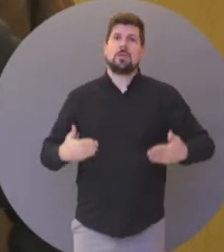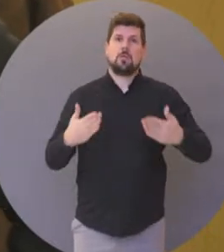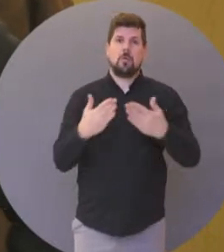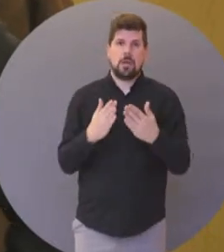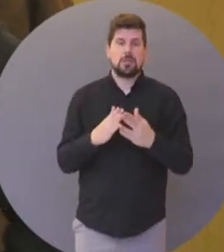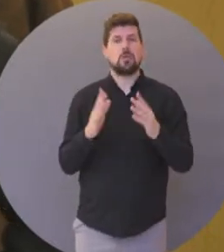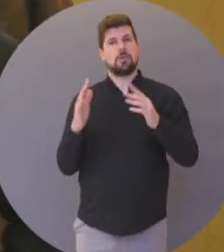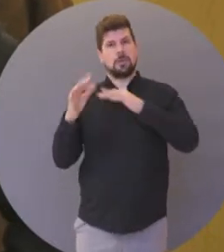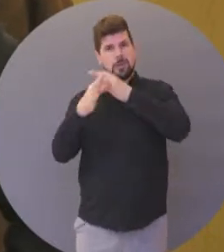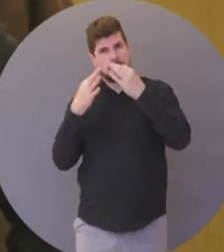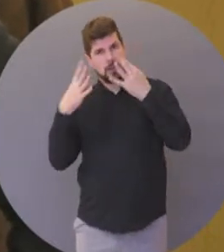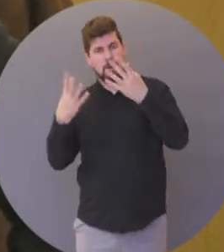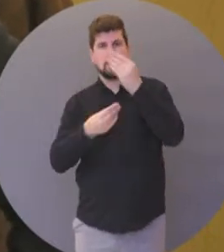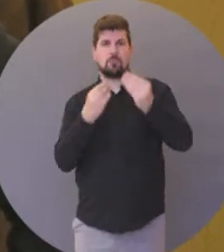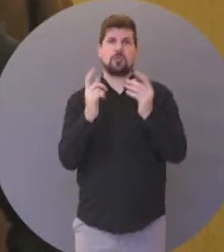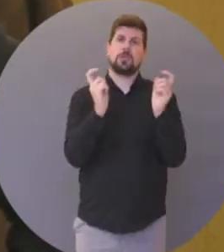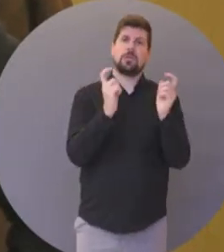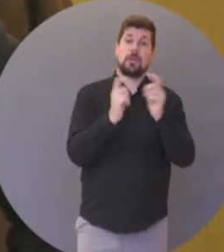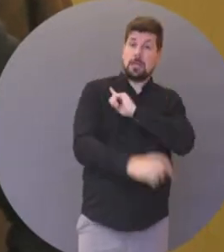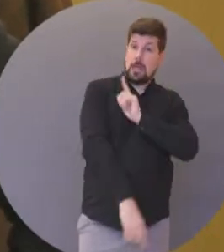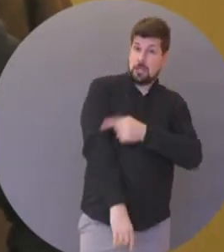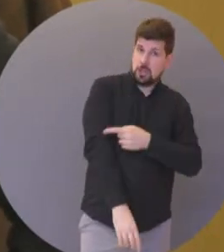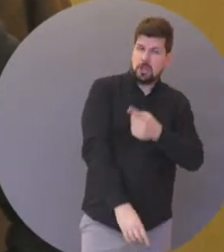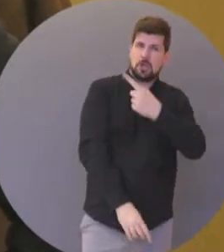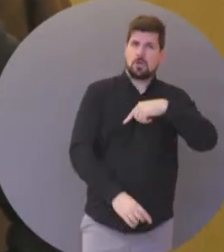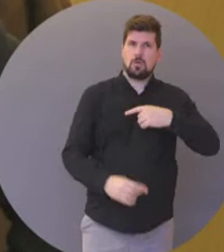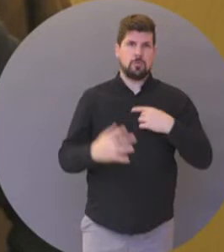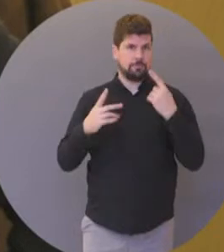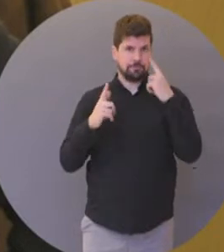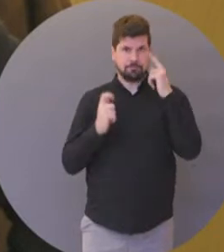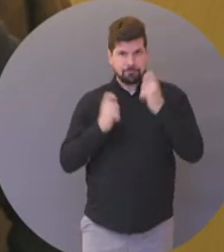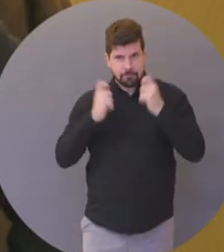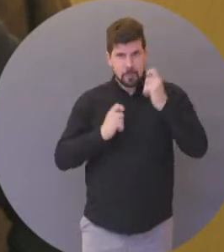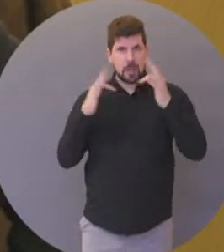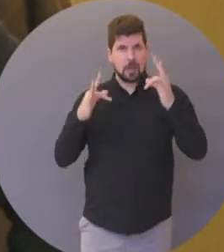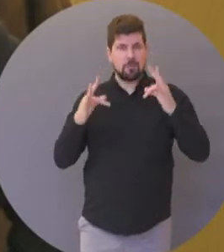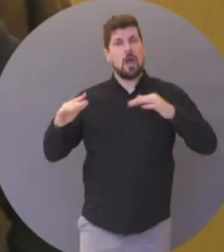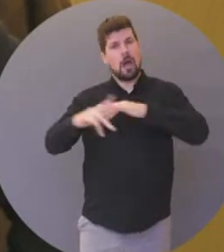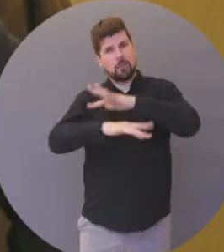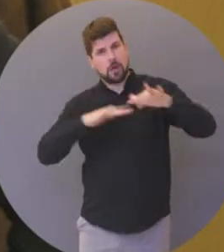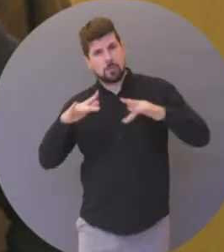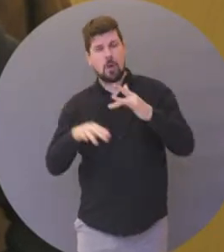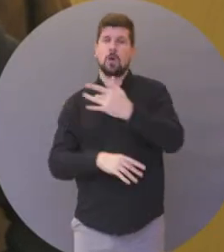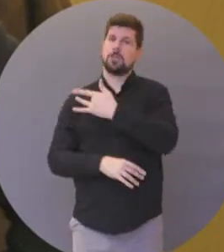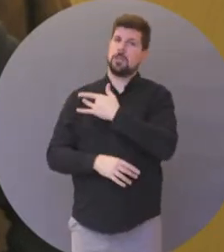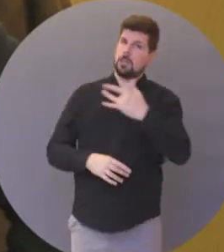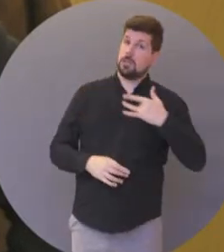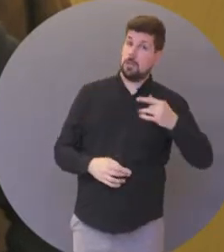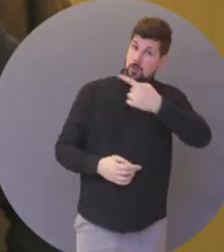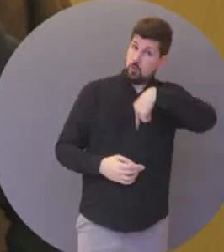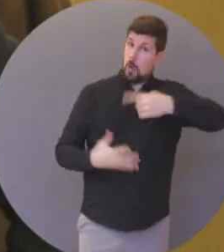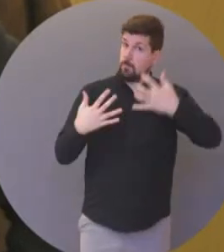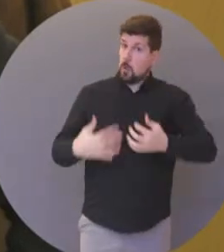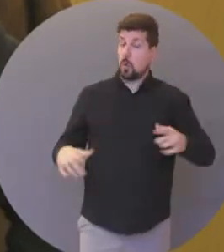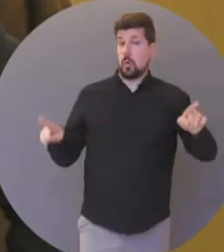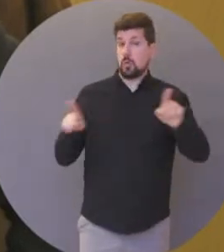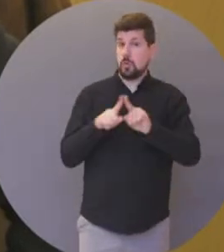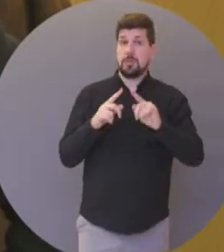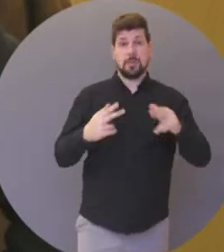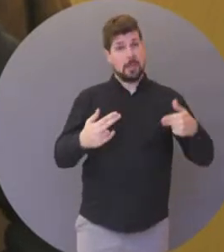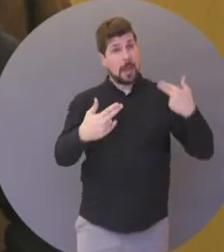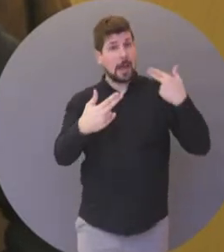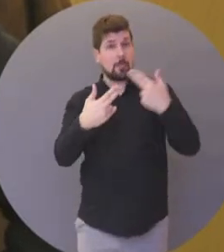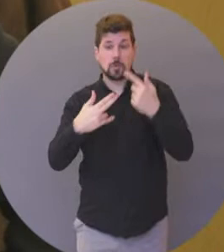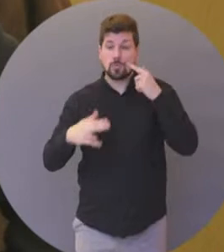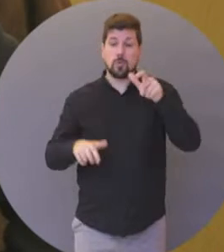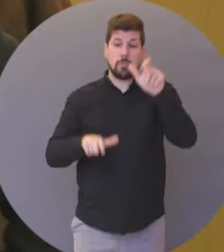les générations futurées parce que nous sommes soucieux de notre environnement et de notre santé mais aussi parce que nous voulons apporter une réponse au